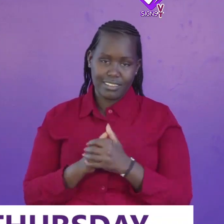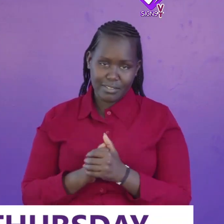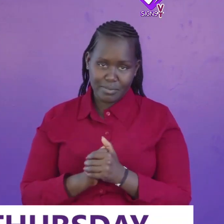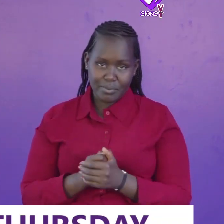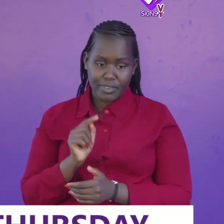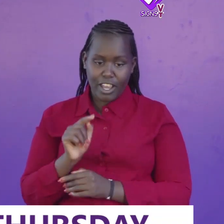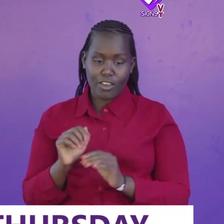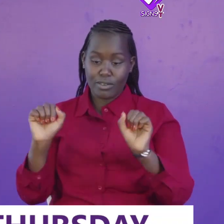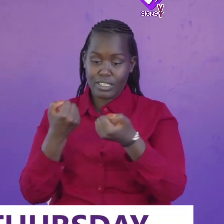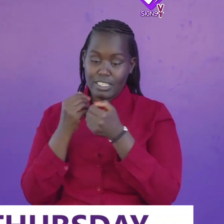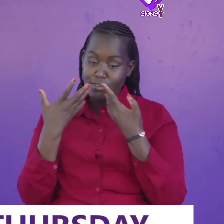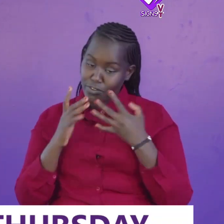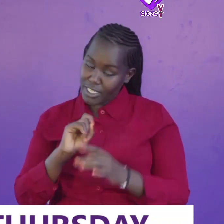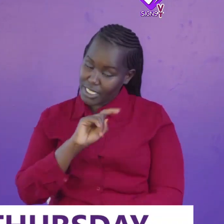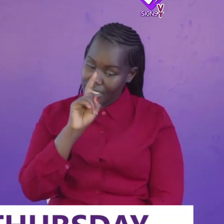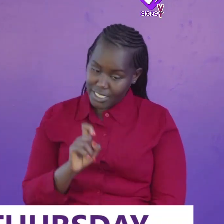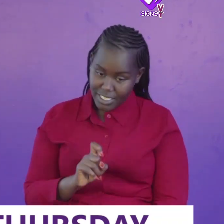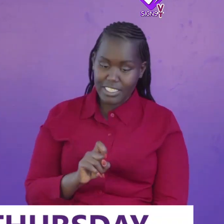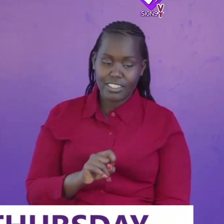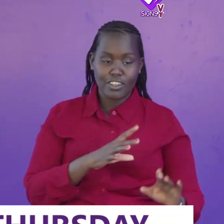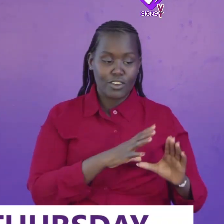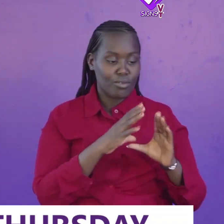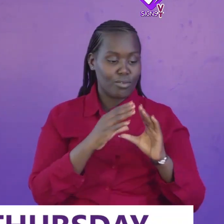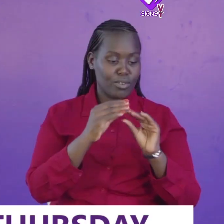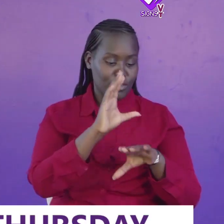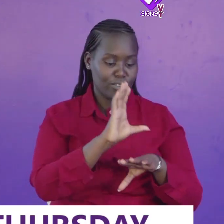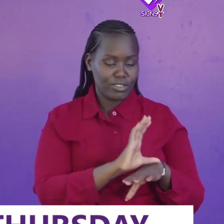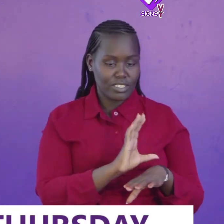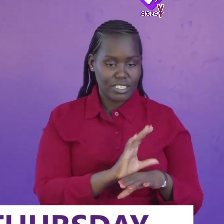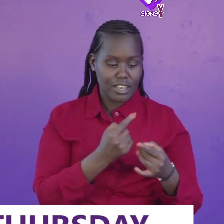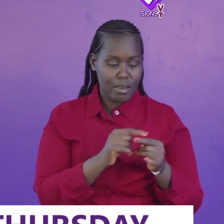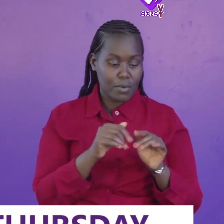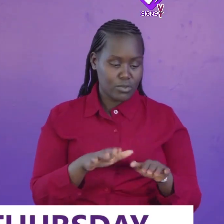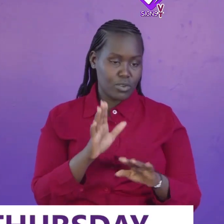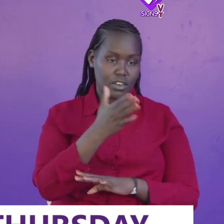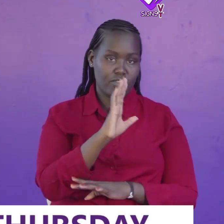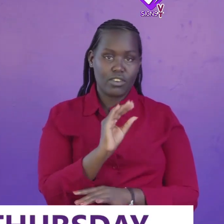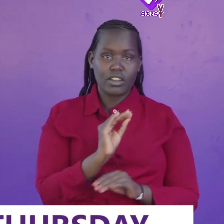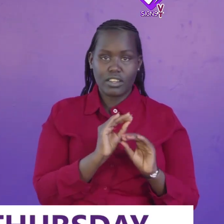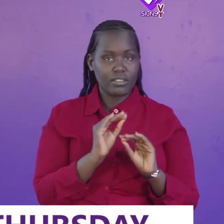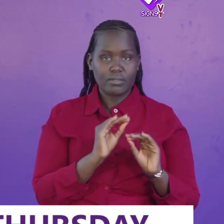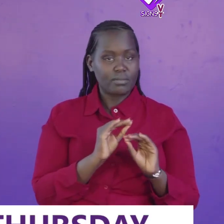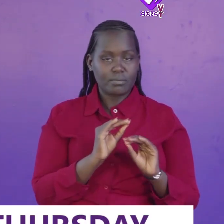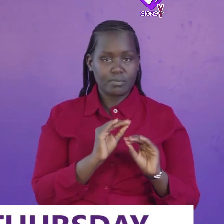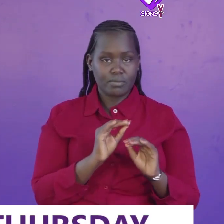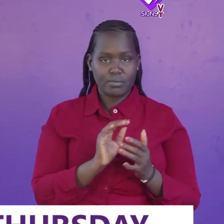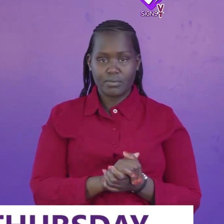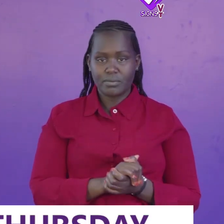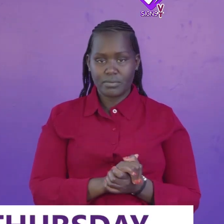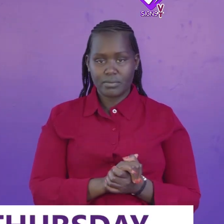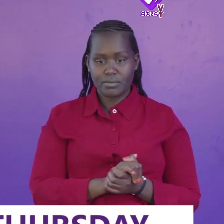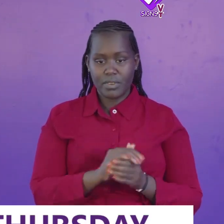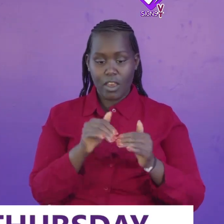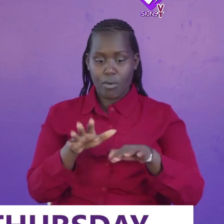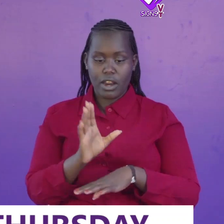Je, umeokoka? No, we left the church, but we did not leave God. Wow, yes, wow, let wow. it be noted. Yes, me and left you church, same